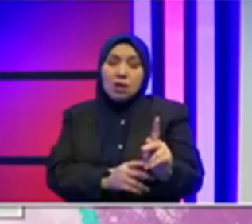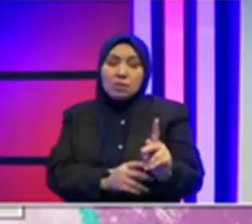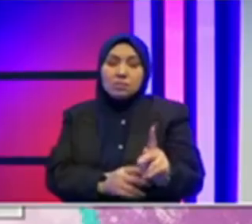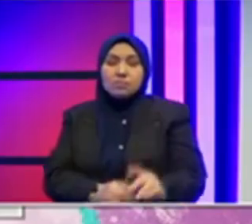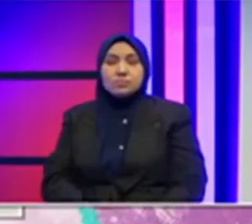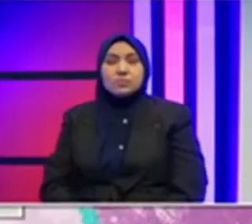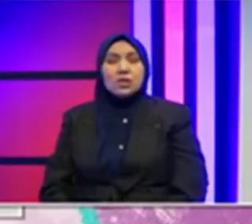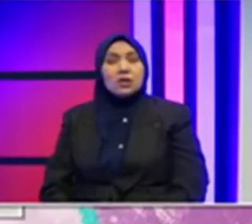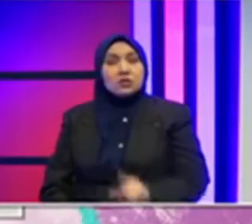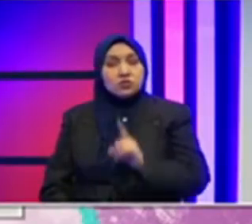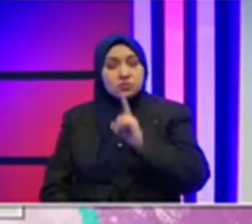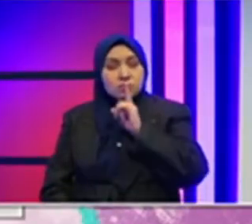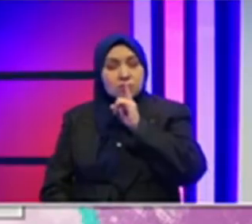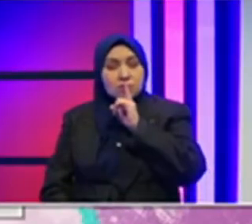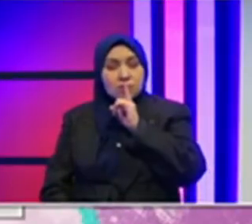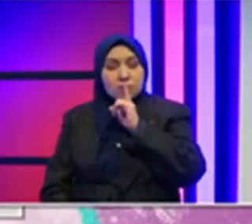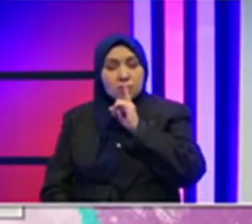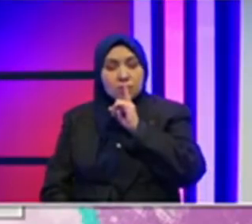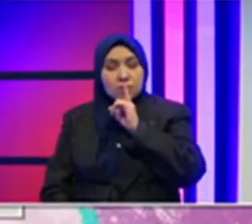يريد.